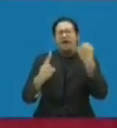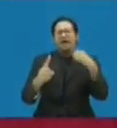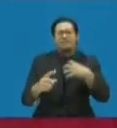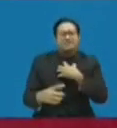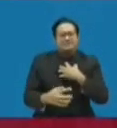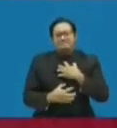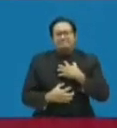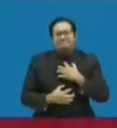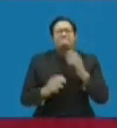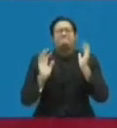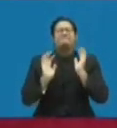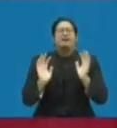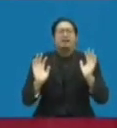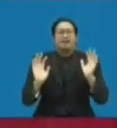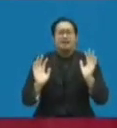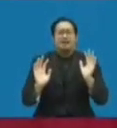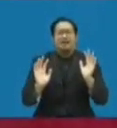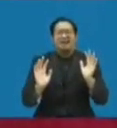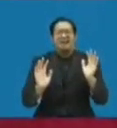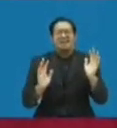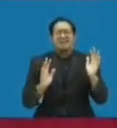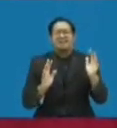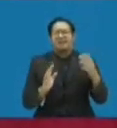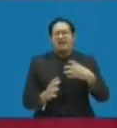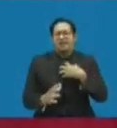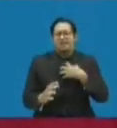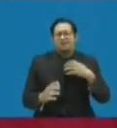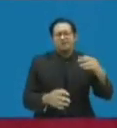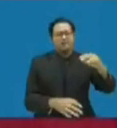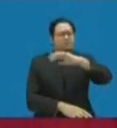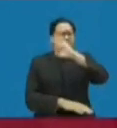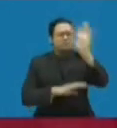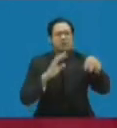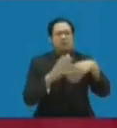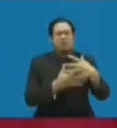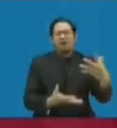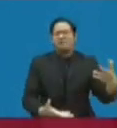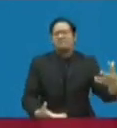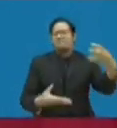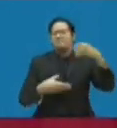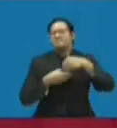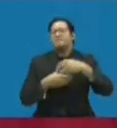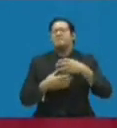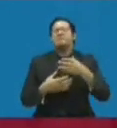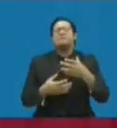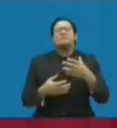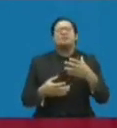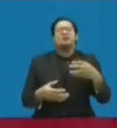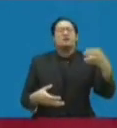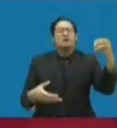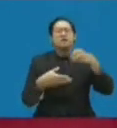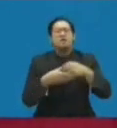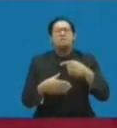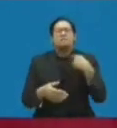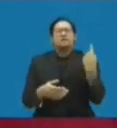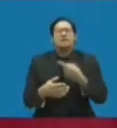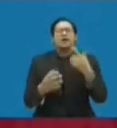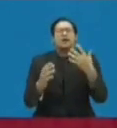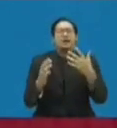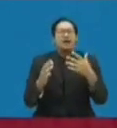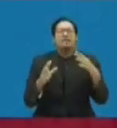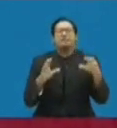semua menjadi satu rangkaian guna mewarnai ajang prestasi yang kita lalui bersama malam